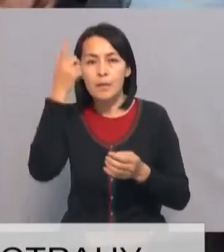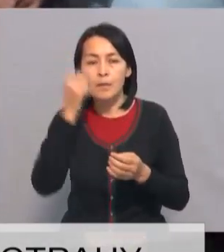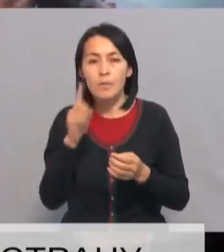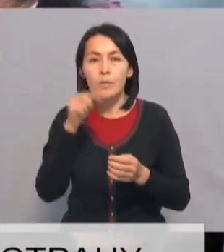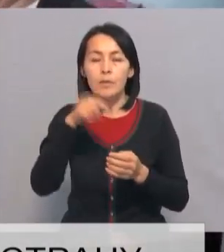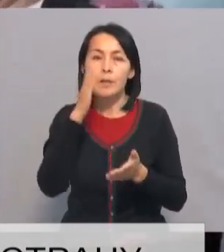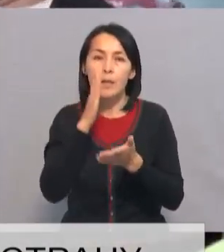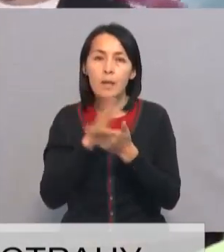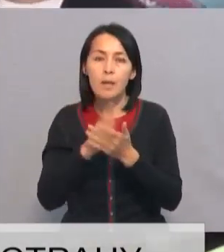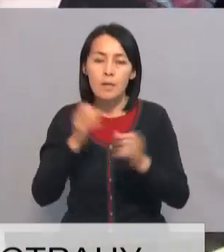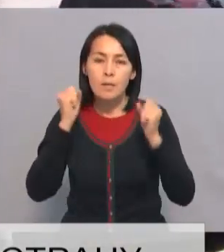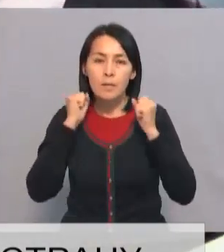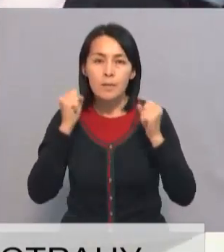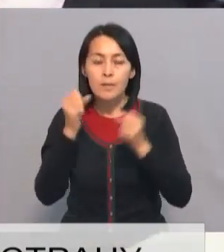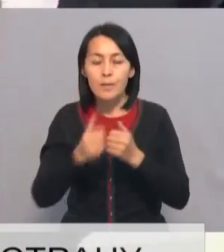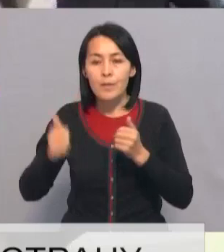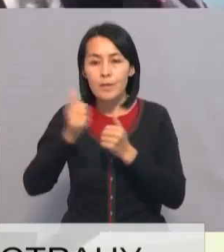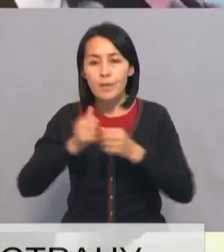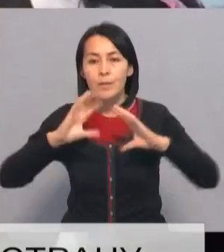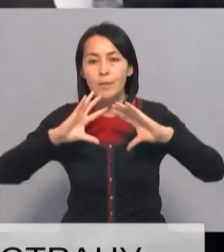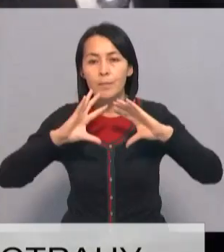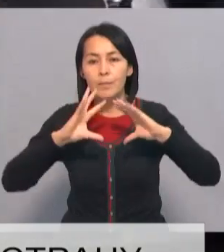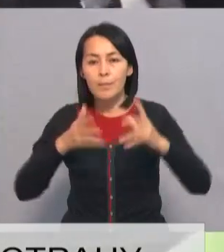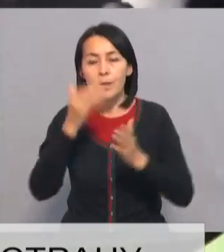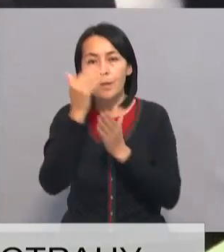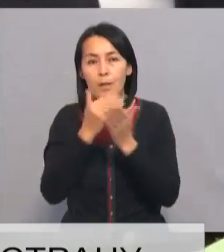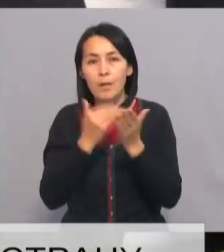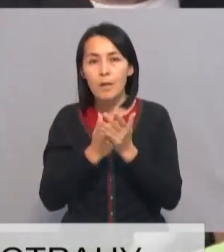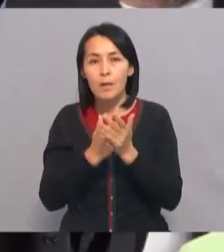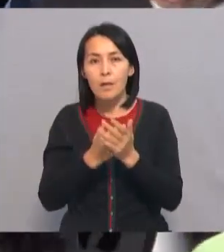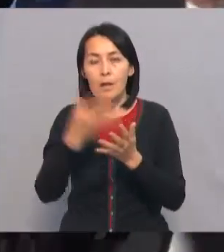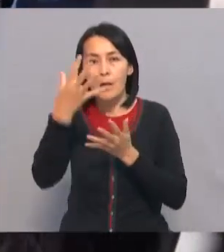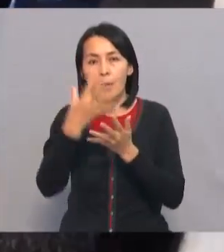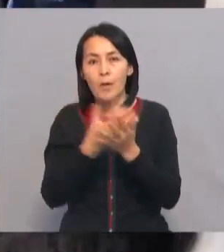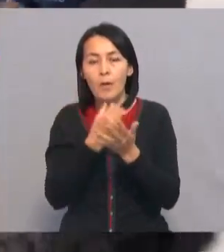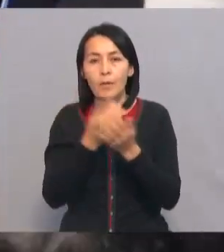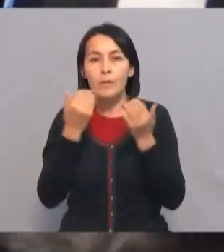что среди них есть спортсмены, лидирующие в мировом рейтинге. Пусть удача